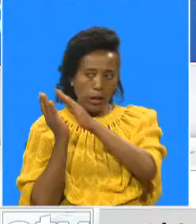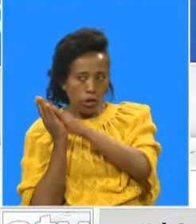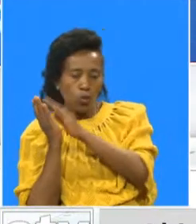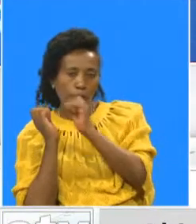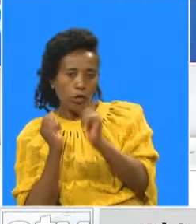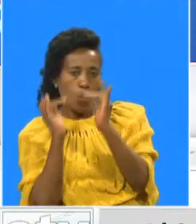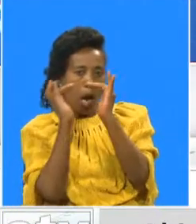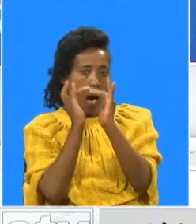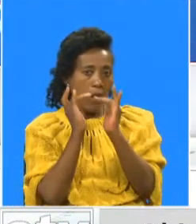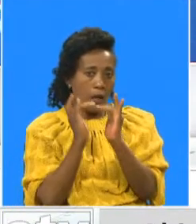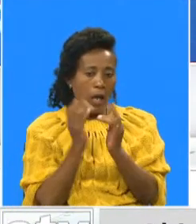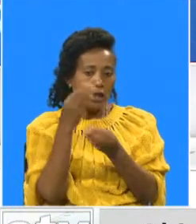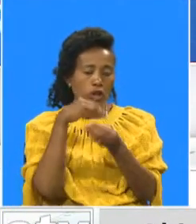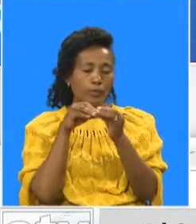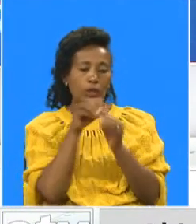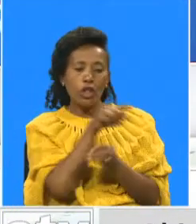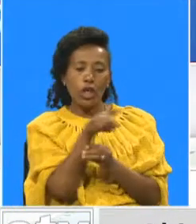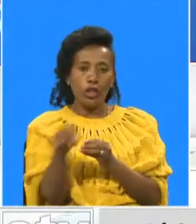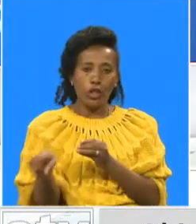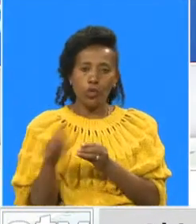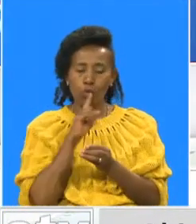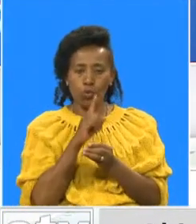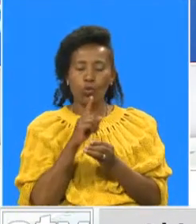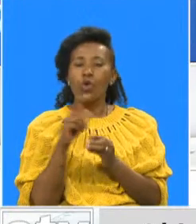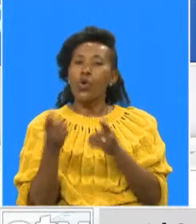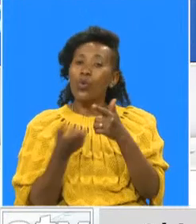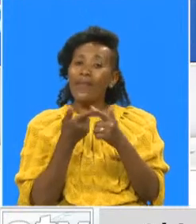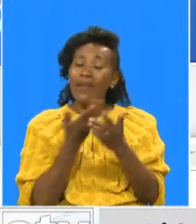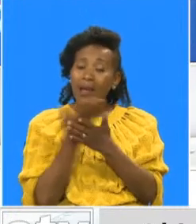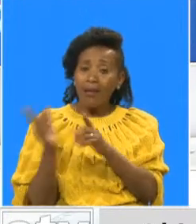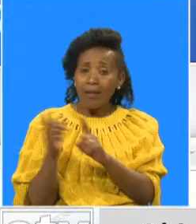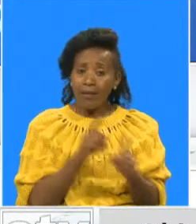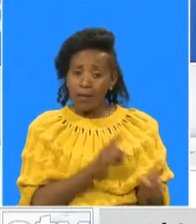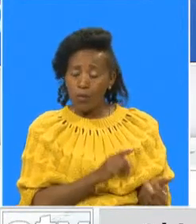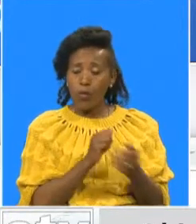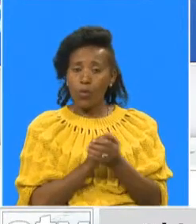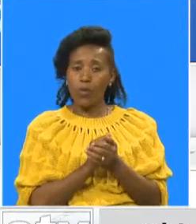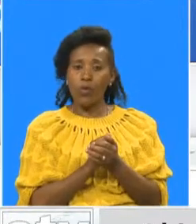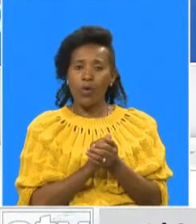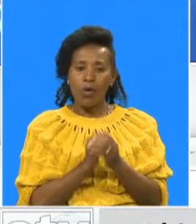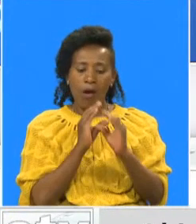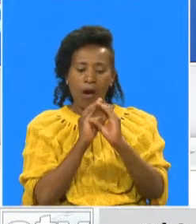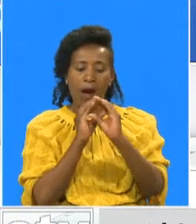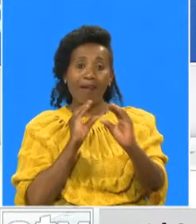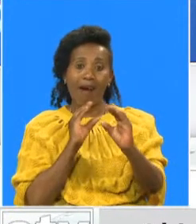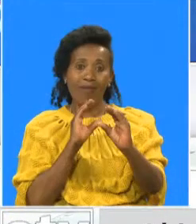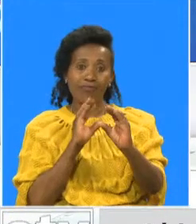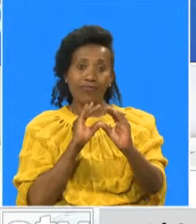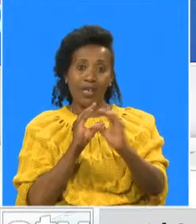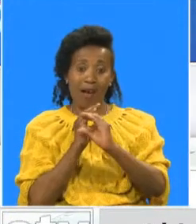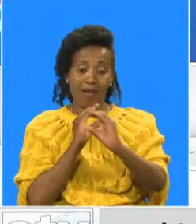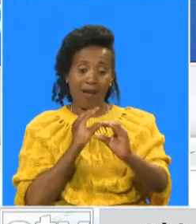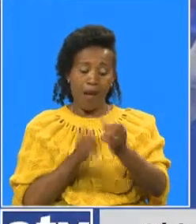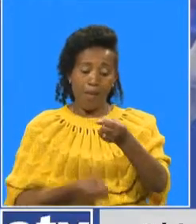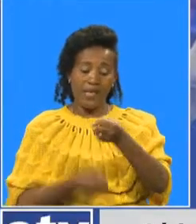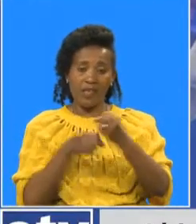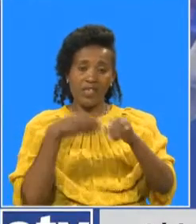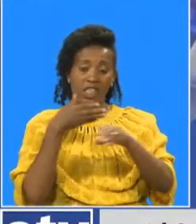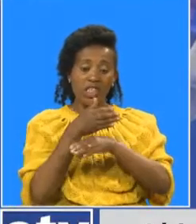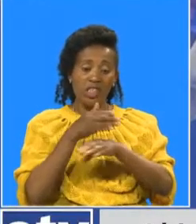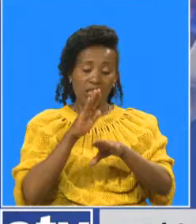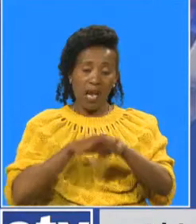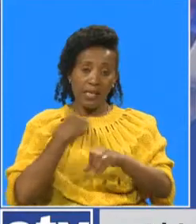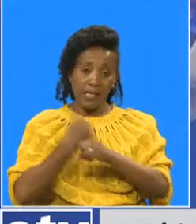ሊያስተኙበት የሚችሉ አልጋም ጭምር ለእነሱ ፕሮቫይድ ለማድረግ ነው። ሁለተኛ ደግሞ በቀርከሃ ላይ የተሰማሩ ሰዎች መደገፍ ነው። እንጨት ስራ